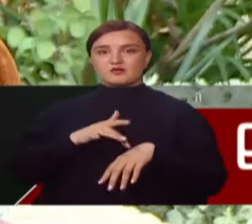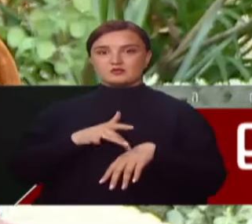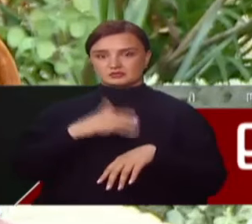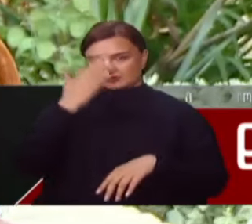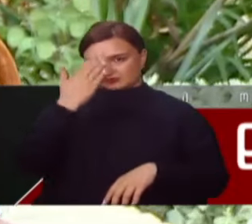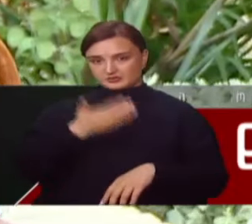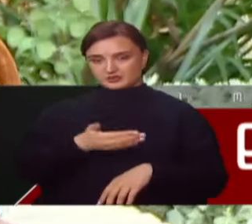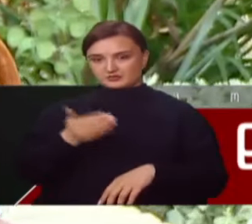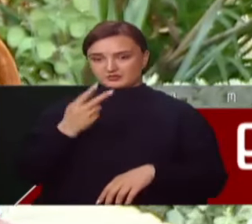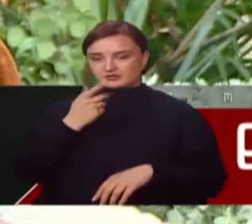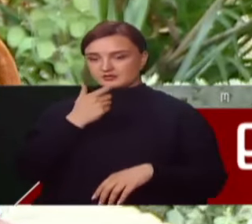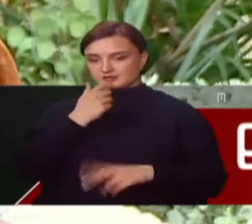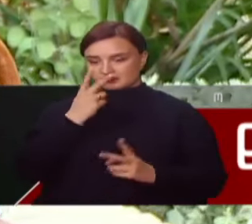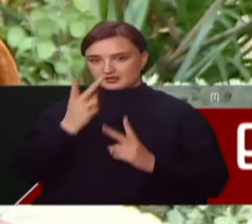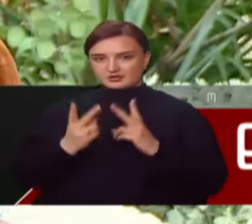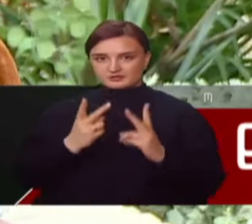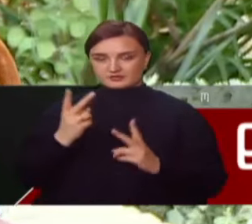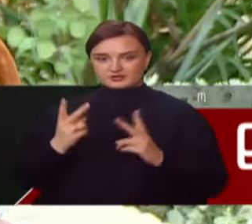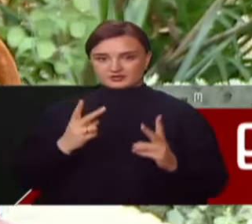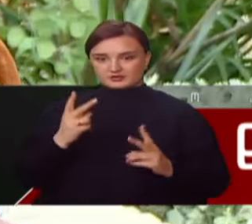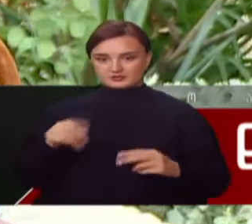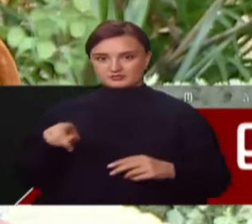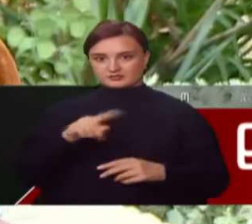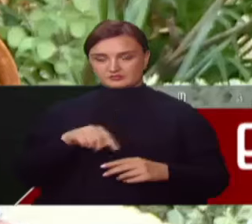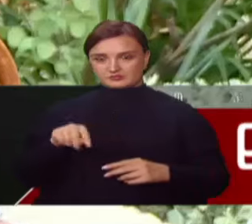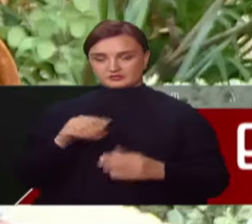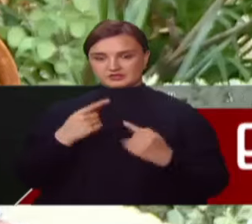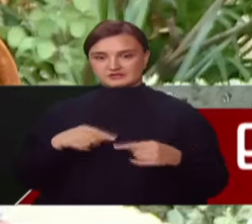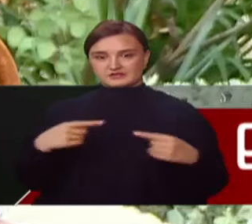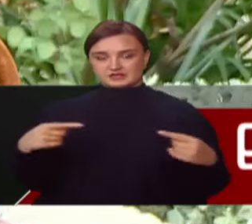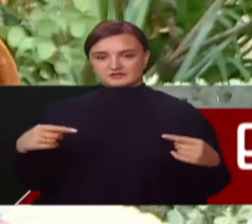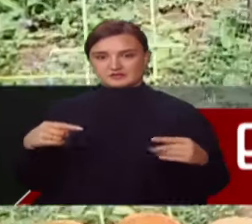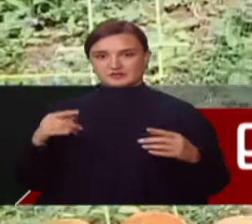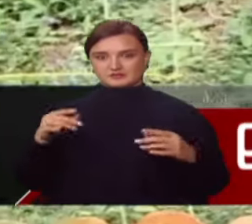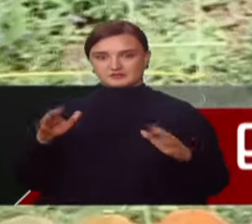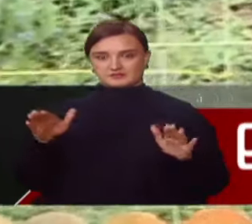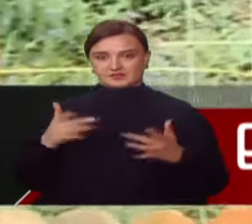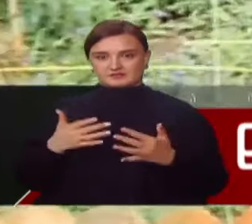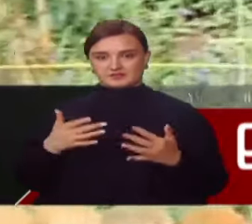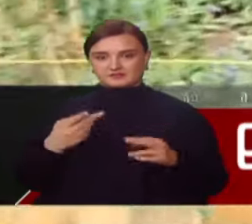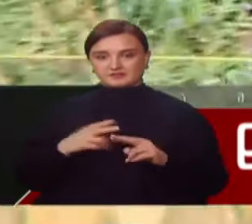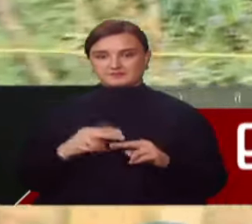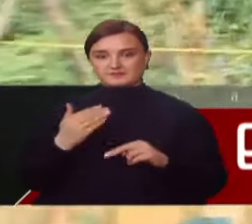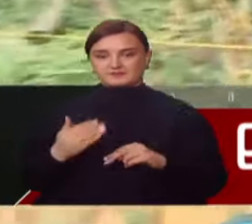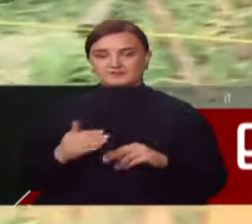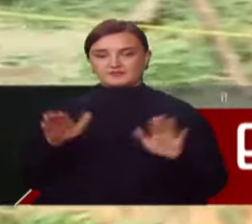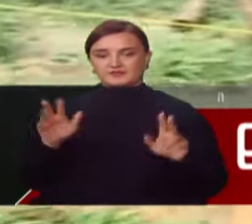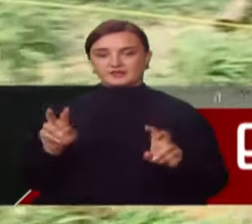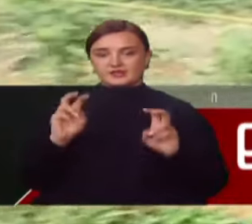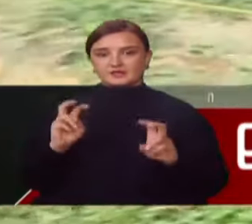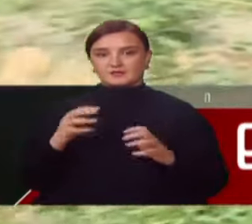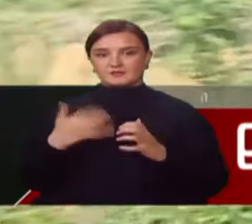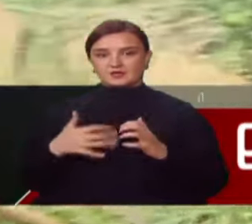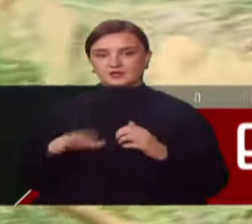საზოგადოებას დაათვარიელონ, დააკვირდნენ და გაეცნონ სხვადასხვა ჯიშის ფრინველებს. იმისათვის, რომ ფრინველთა პარკში